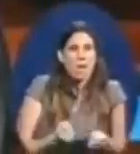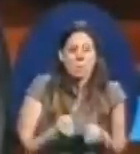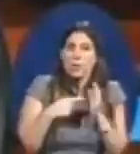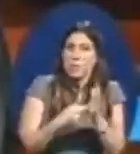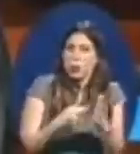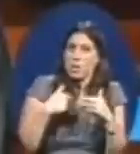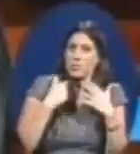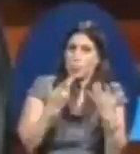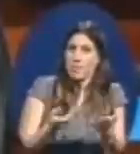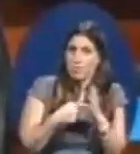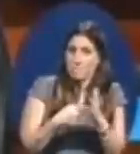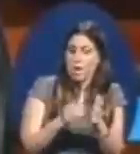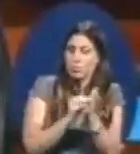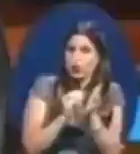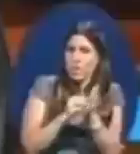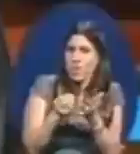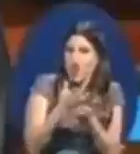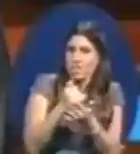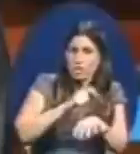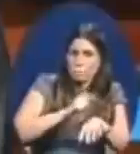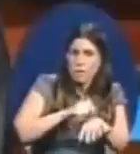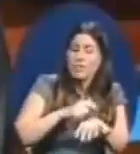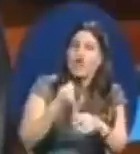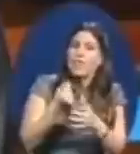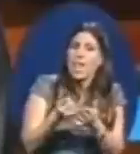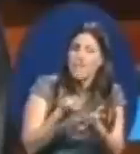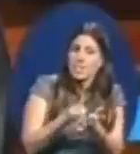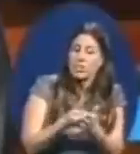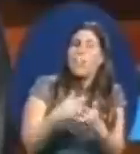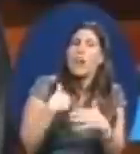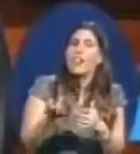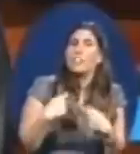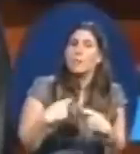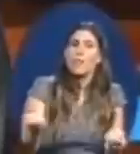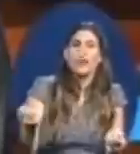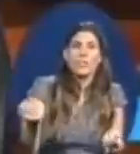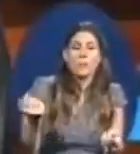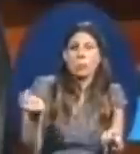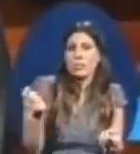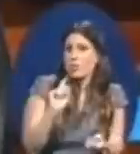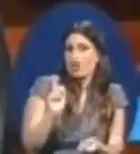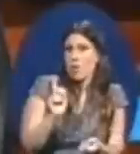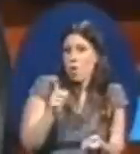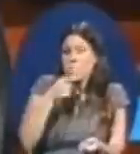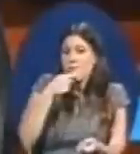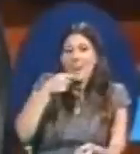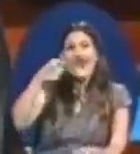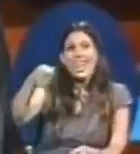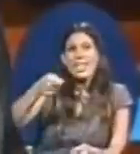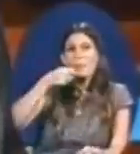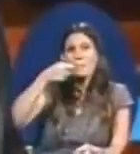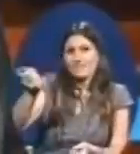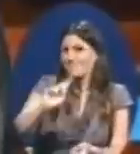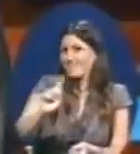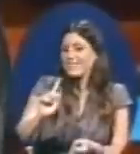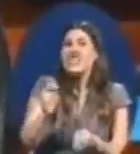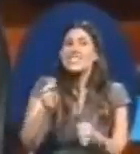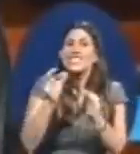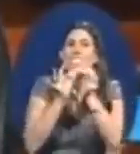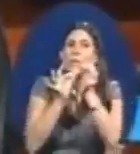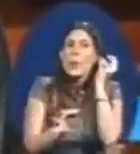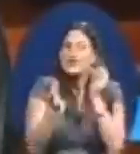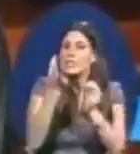אתן לך דוגמה, כדי לחסוך בזמן ולחסוך בעלויות, אחרי שמפריטים לא מאכילים בחפית את החוסים, אלא תוקעים להם צינורית